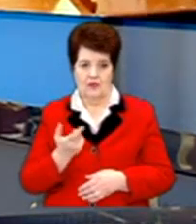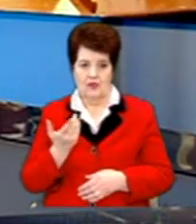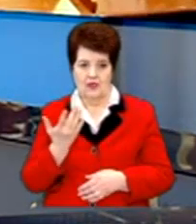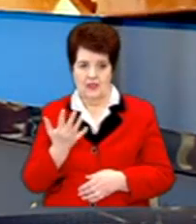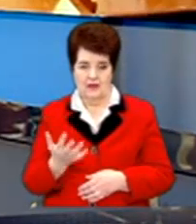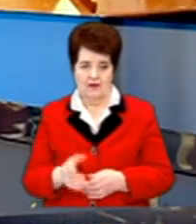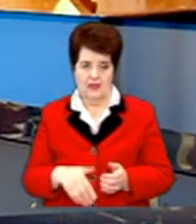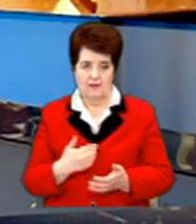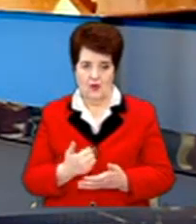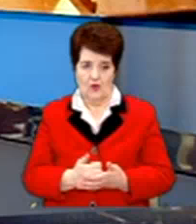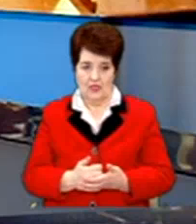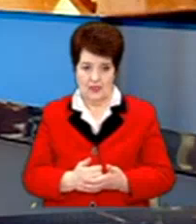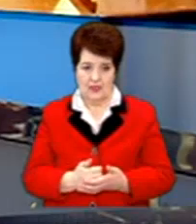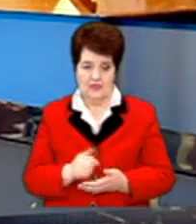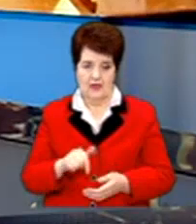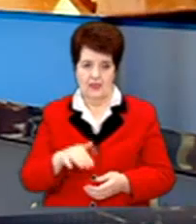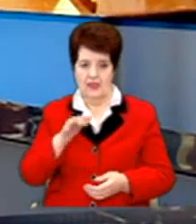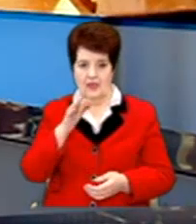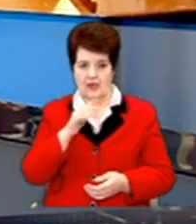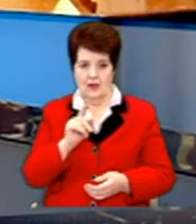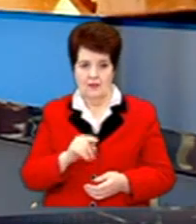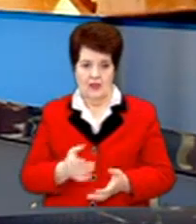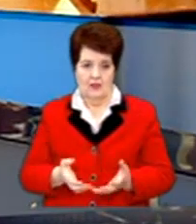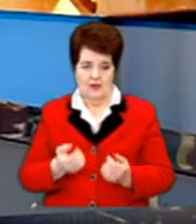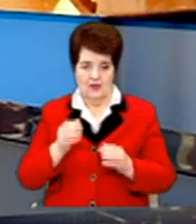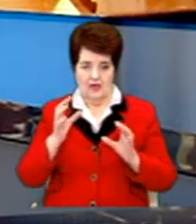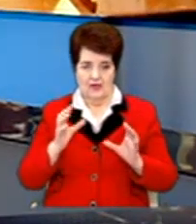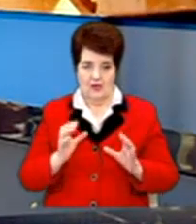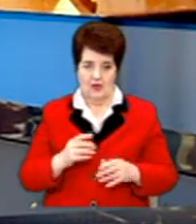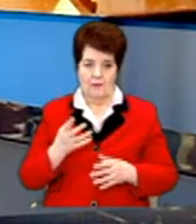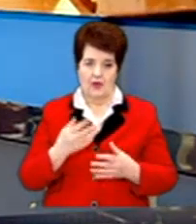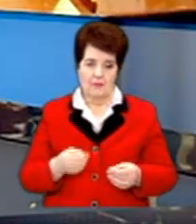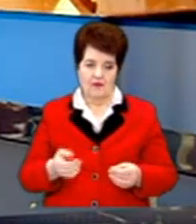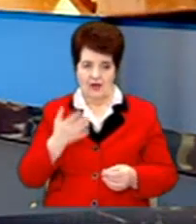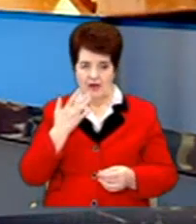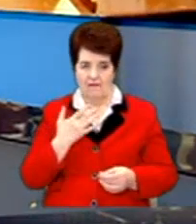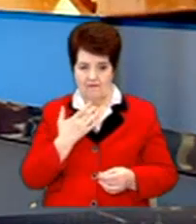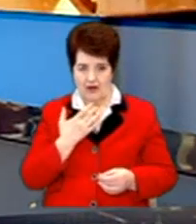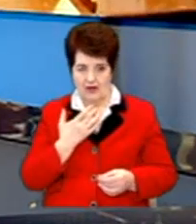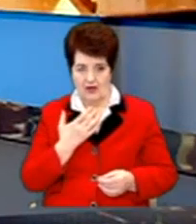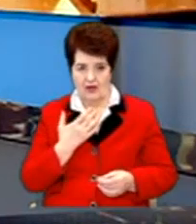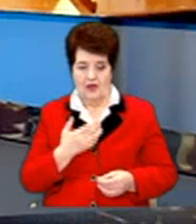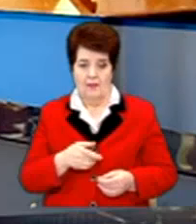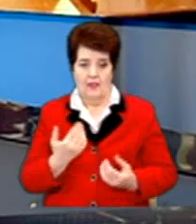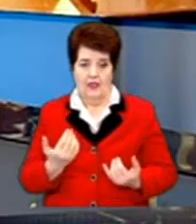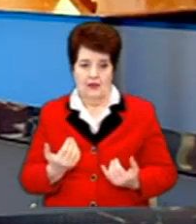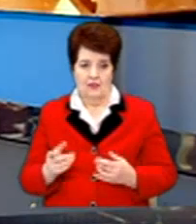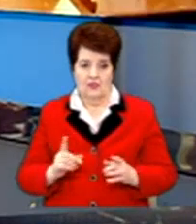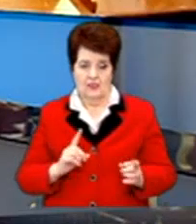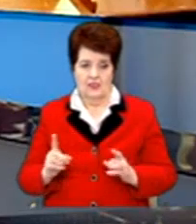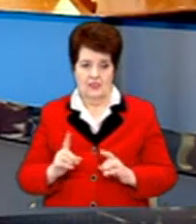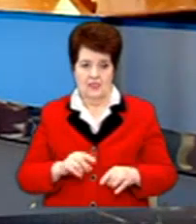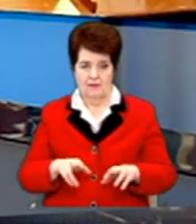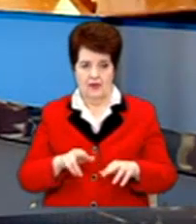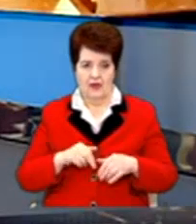câteva dintre prioritățile deputaților de la Chișinău pentru sesiunea legislativului de primăvară-vară. De astăzi au început oficial ședințele plenare